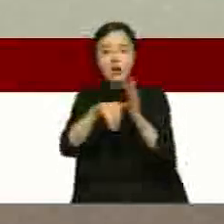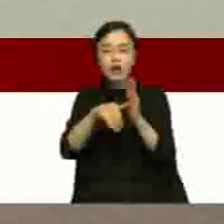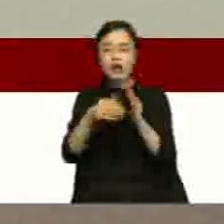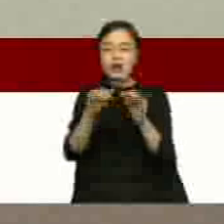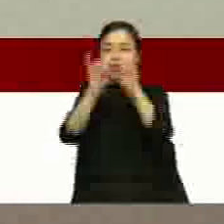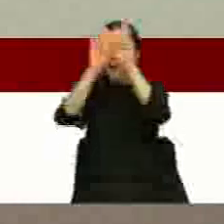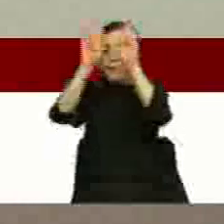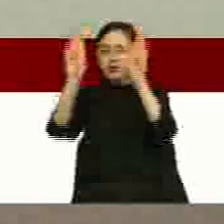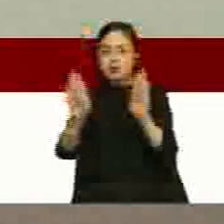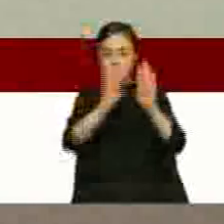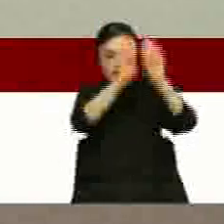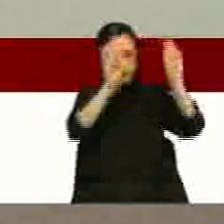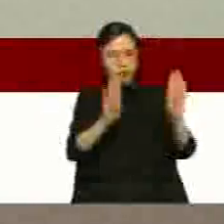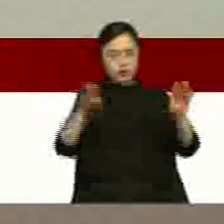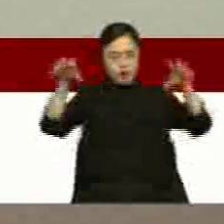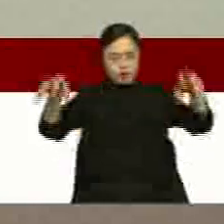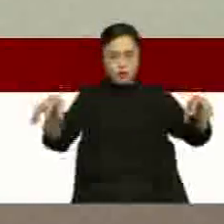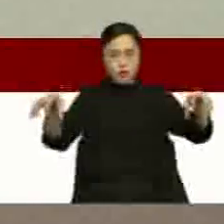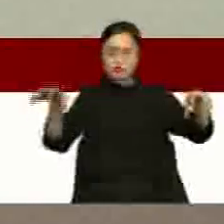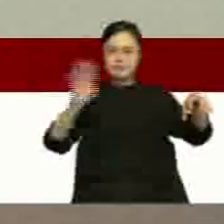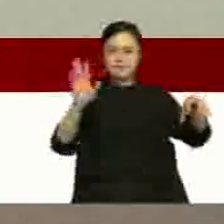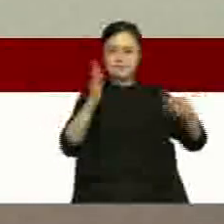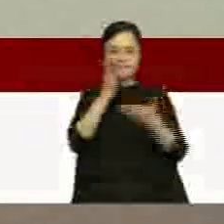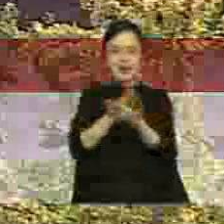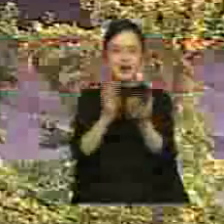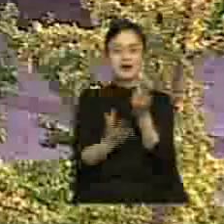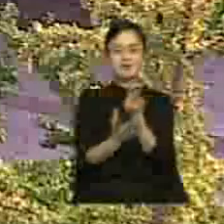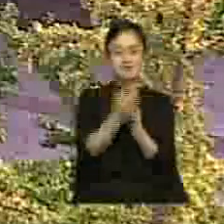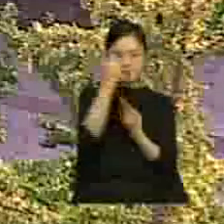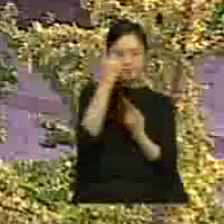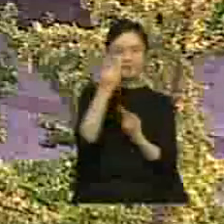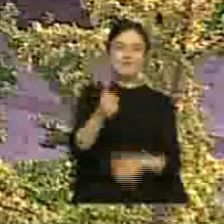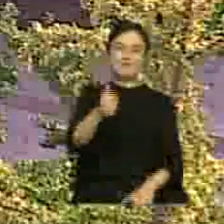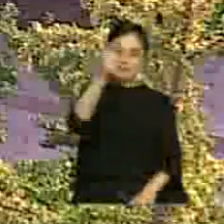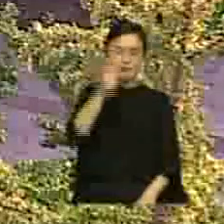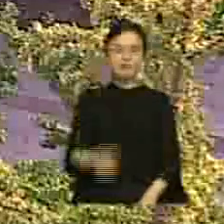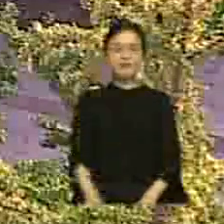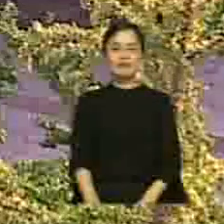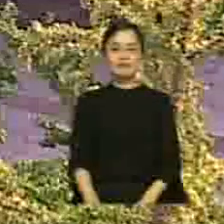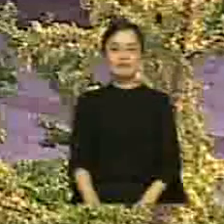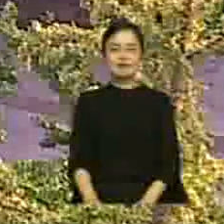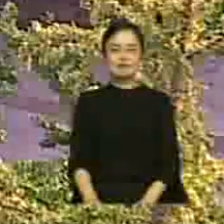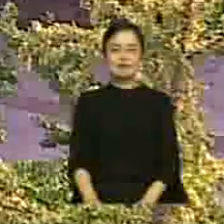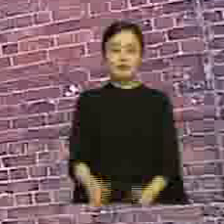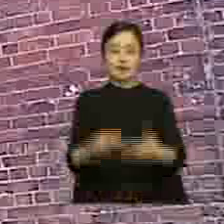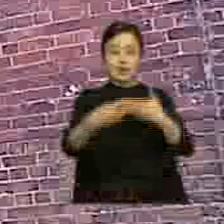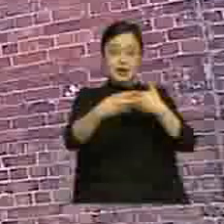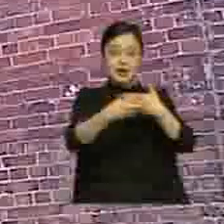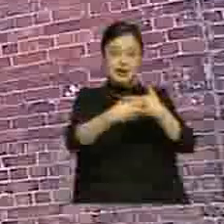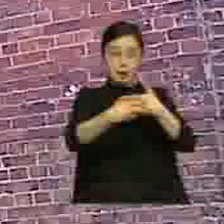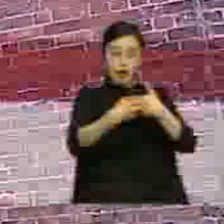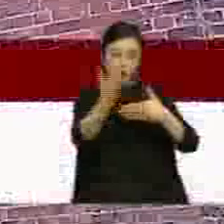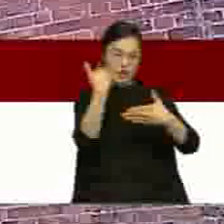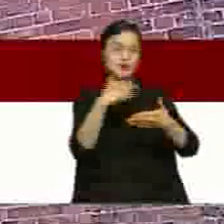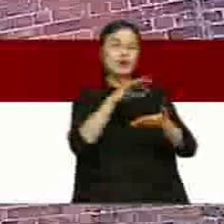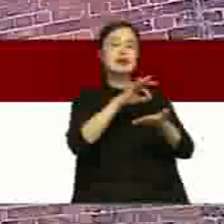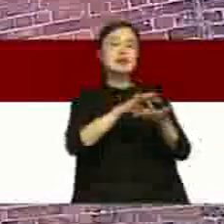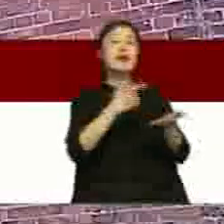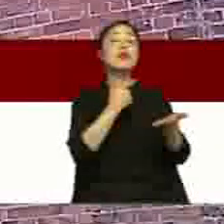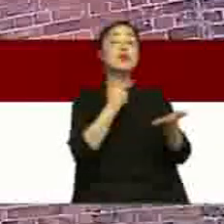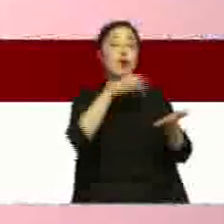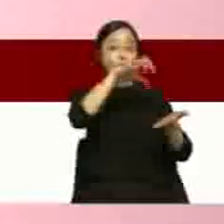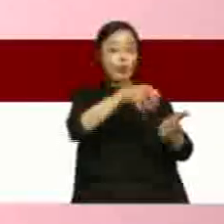효과적이다라는 측면 때문에 이 두 개의 박물관을 합치게 됐습니다. 구는 병원 건물의 내부를 리모델링하고 주변부만 정비할